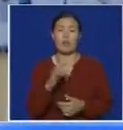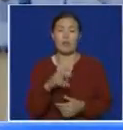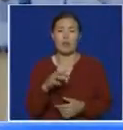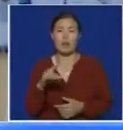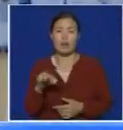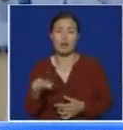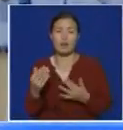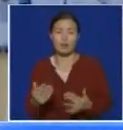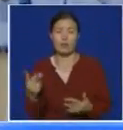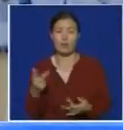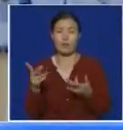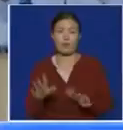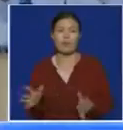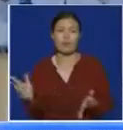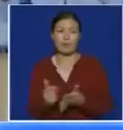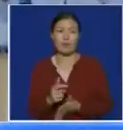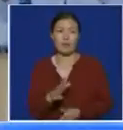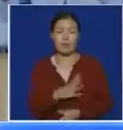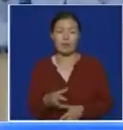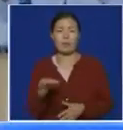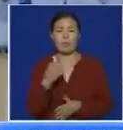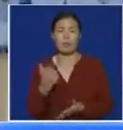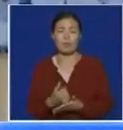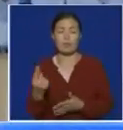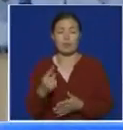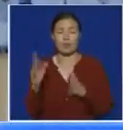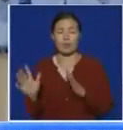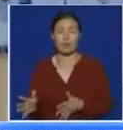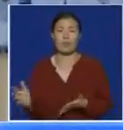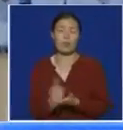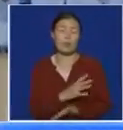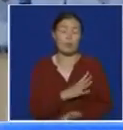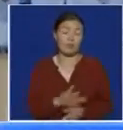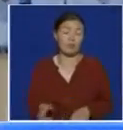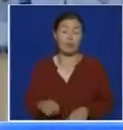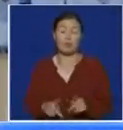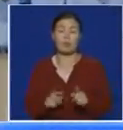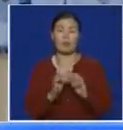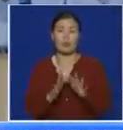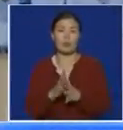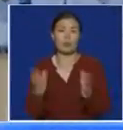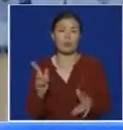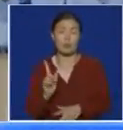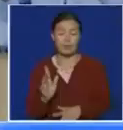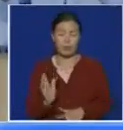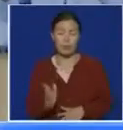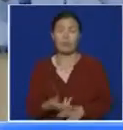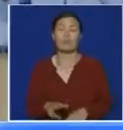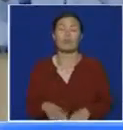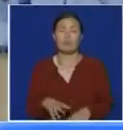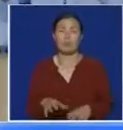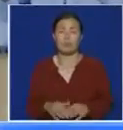по пенальти бойынша екінші орын алып қалдық. Облыстық аурухана бірінші орын алған болатын. Осындай шаралар көбейе берсін, еліміз аман, жұртымыз тыныш